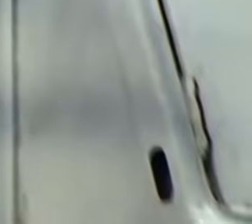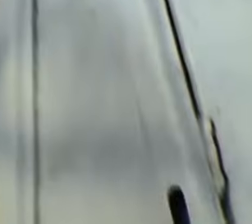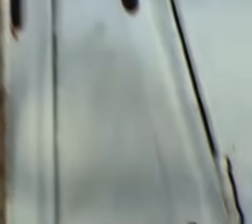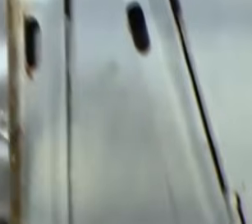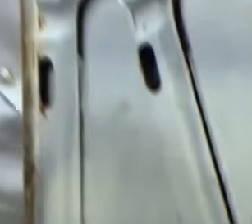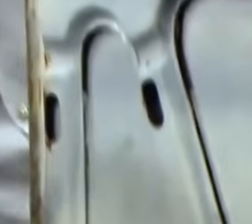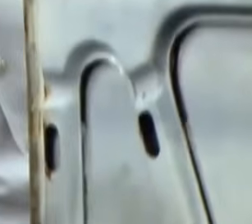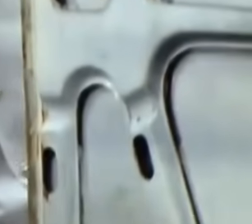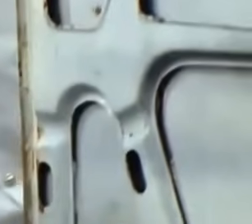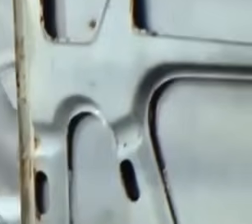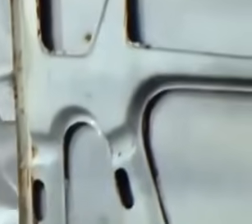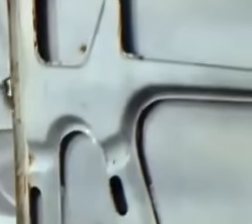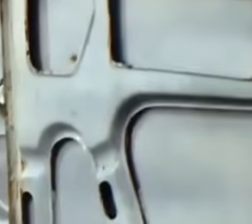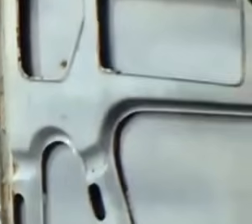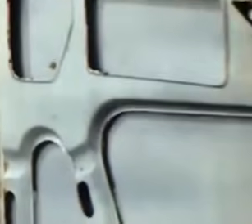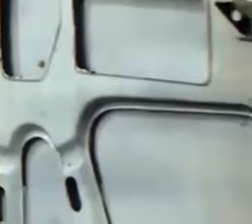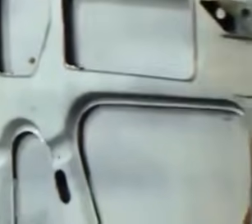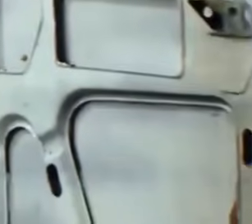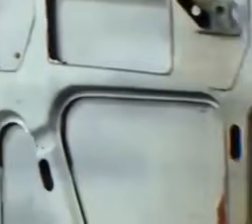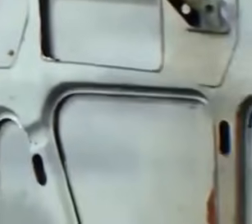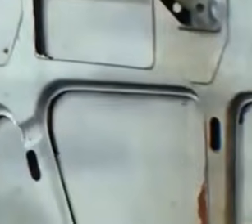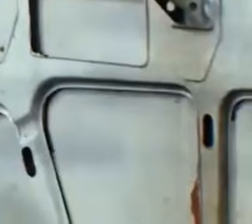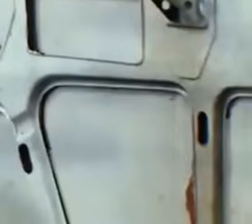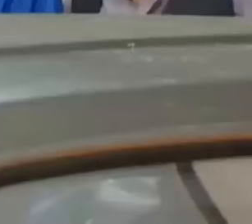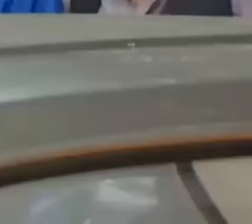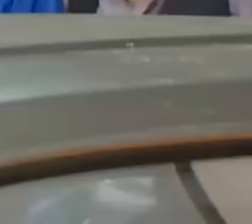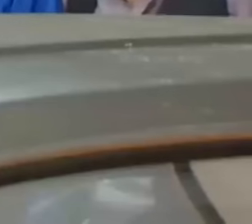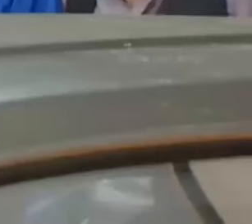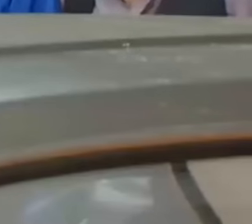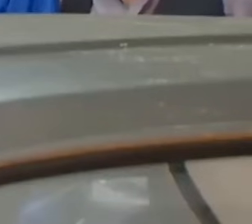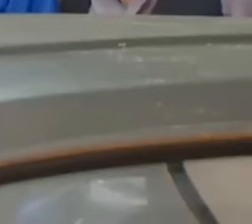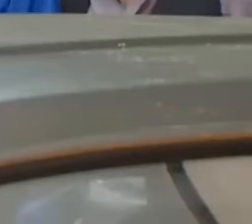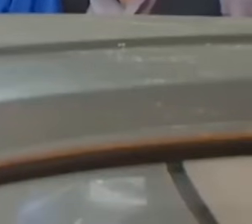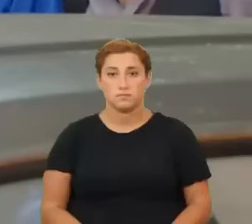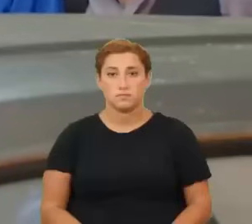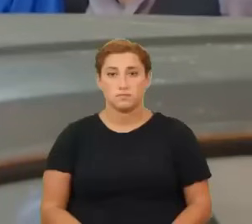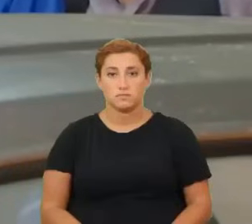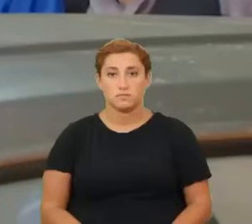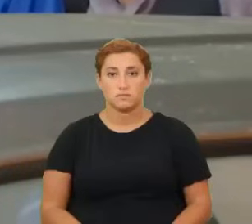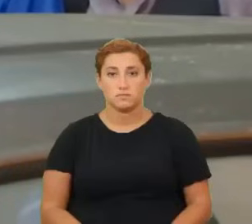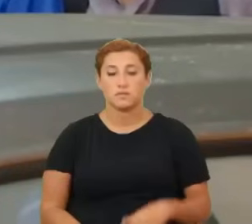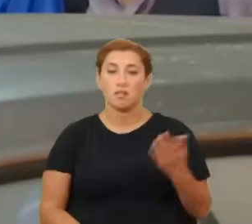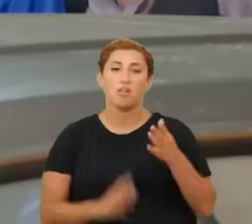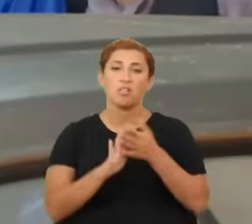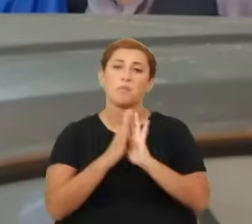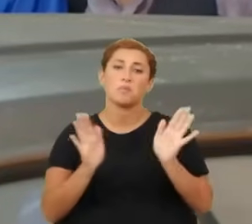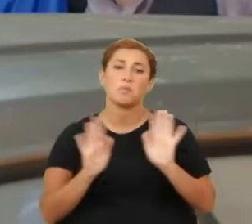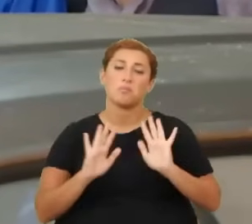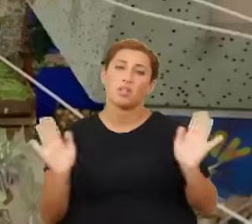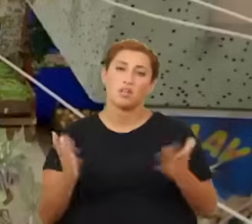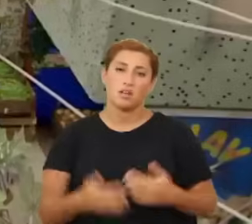Selahattin, Yusuf ve Rıza yüzlerinden düşen bin parça açık kaputun başındalar. Diğerleri geriden bakıyorlar. Tamam ya